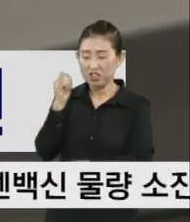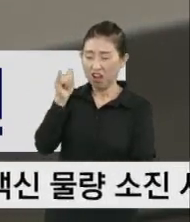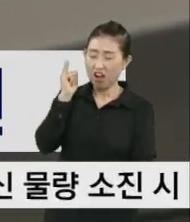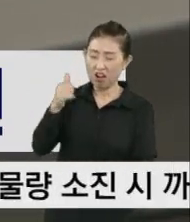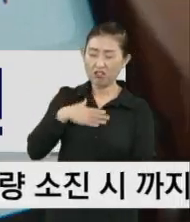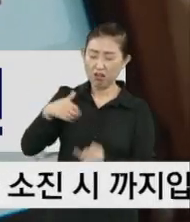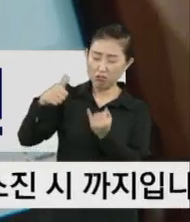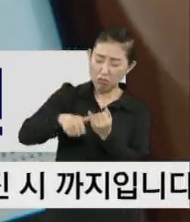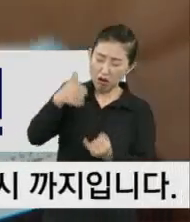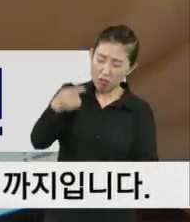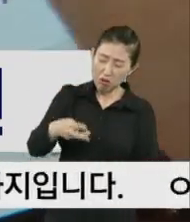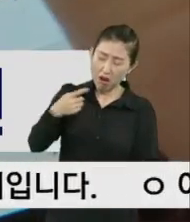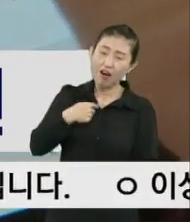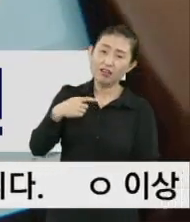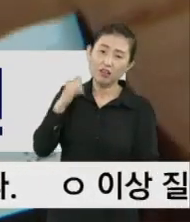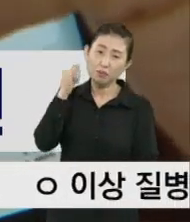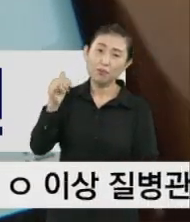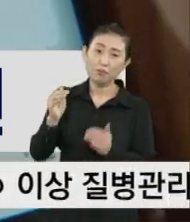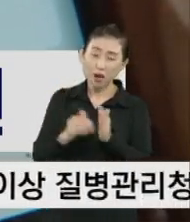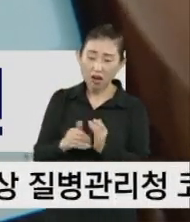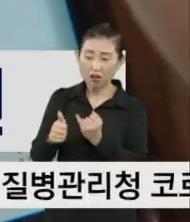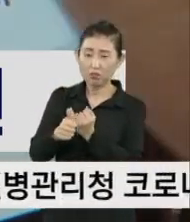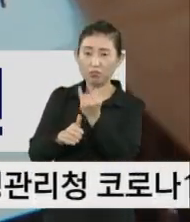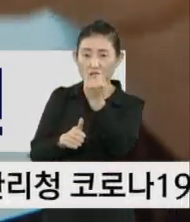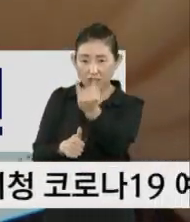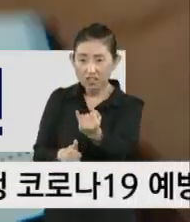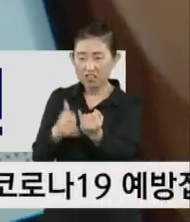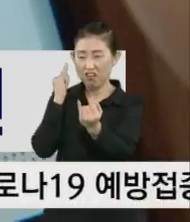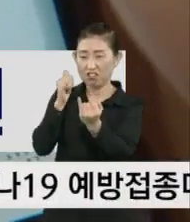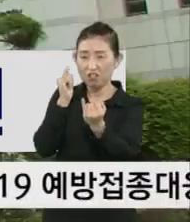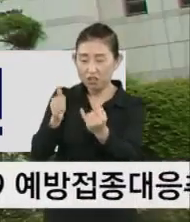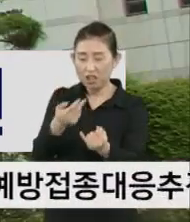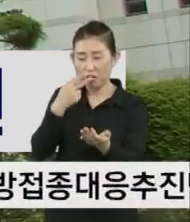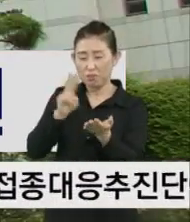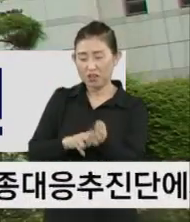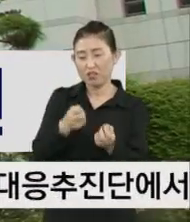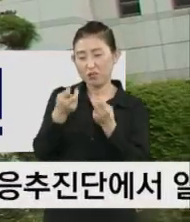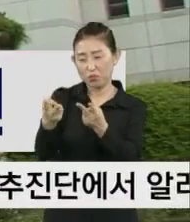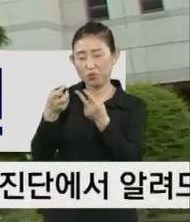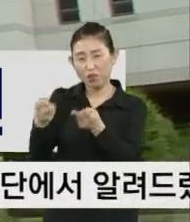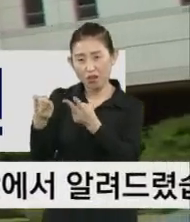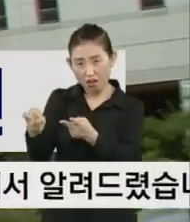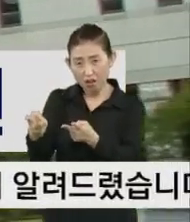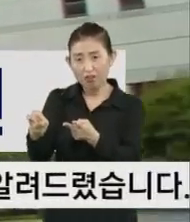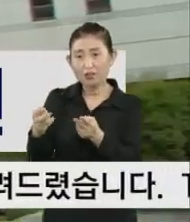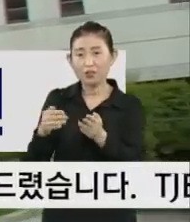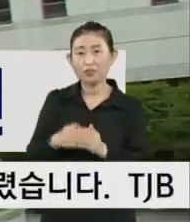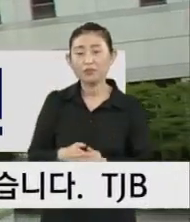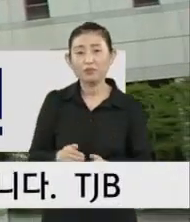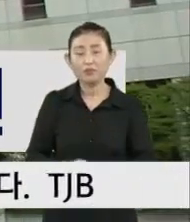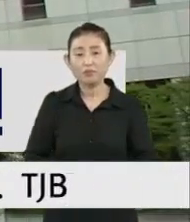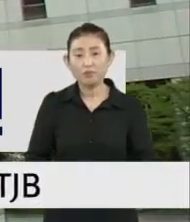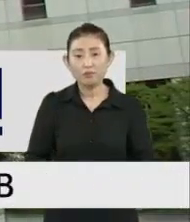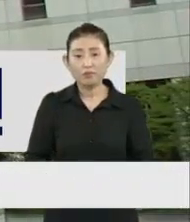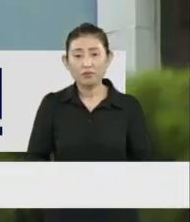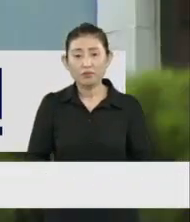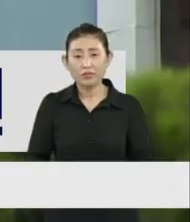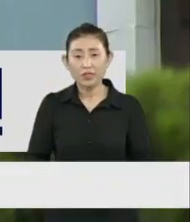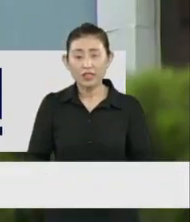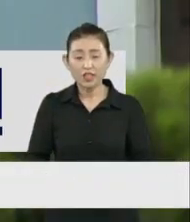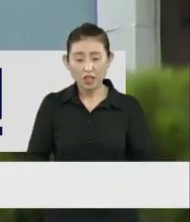성폭행 당했다고 말한 데 이어 남성의 아내에게도 전화와 등기우편으로 성폭행 피해를 호소했습니다